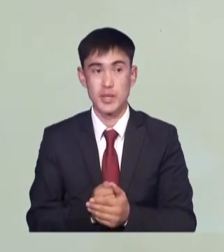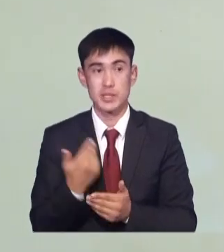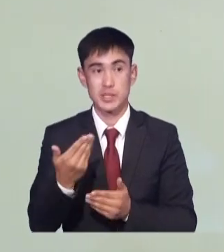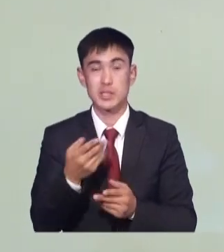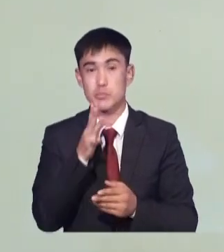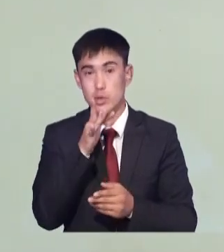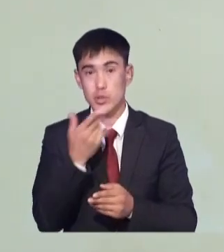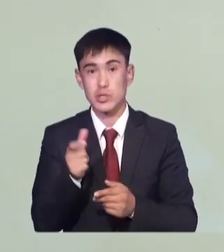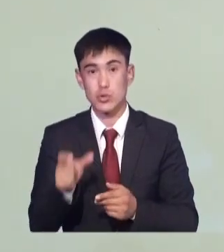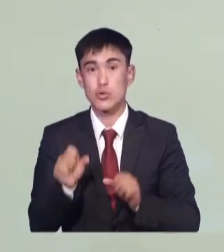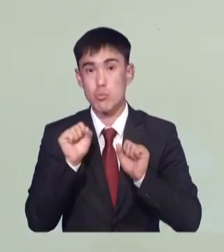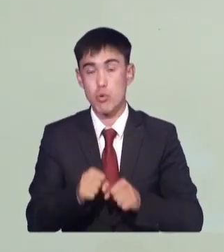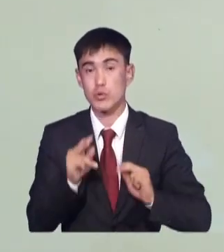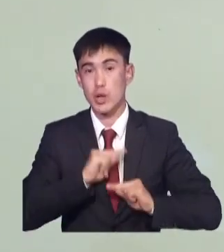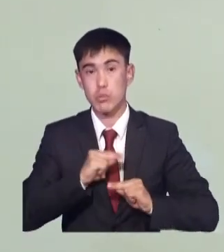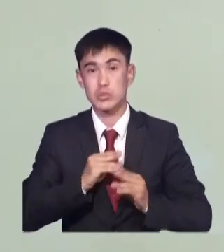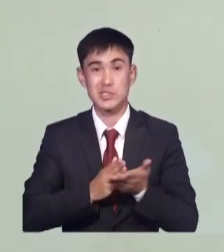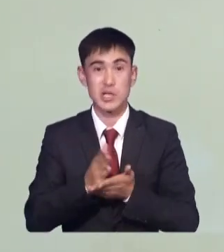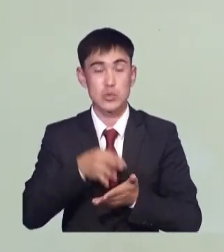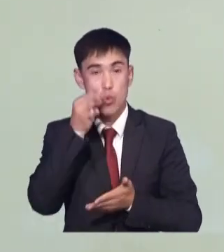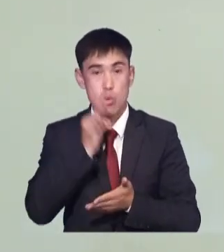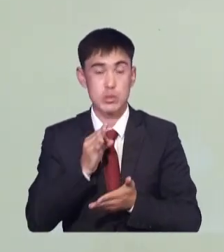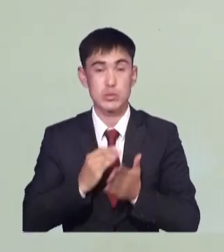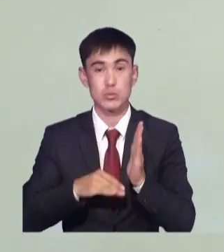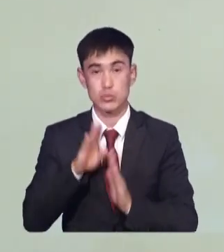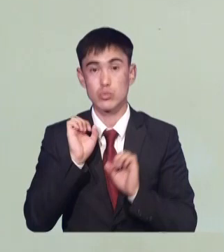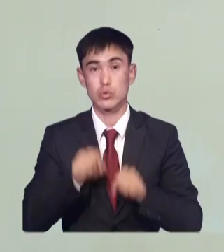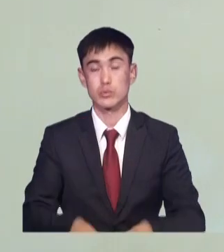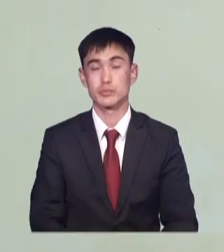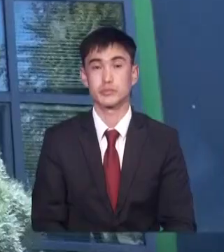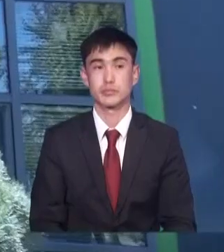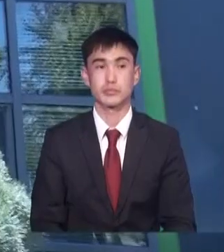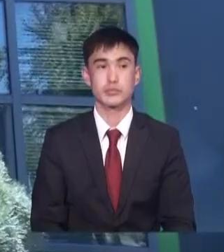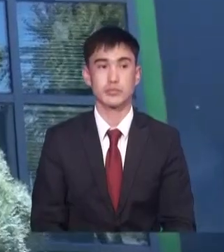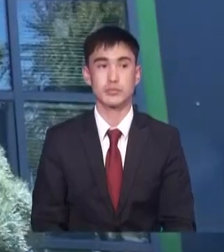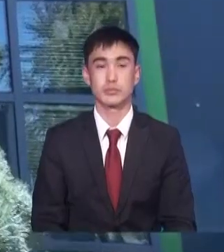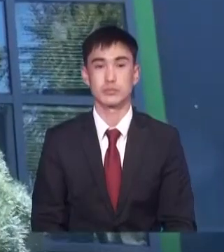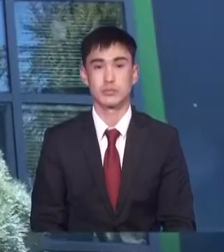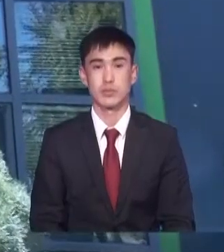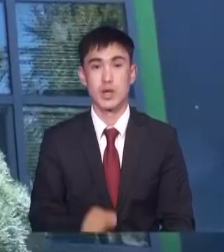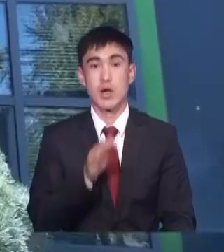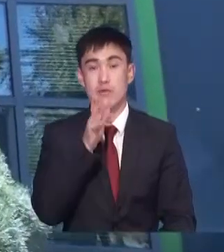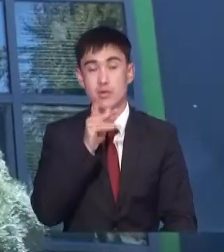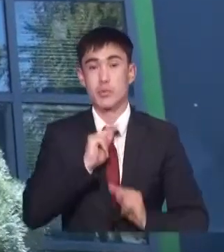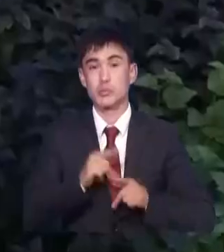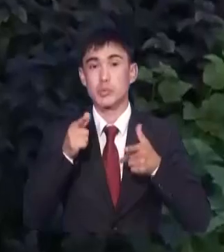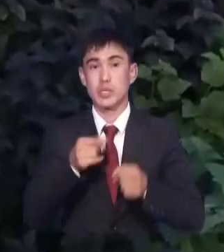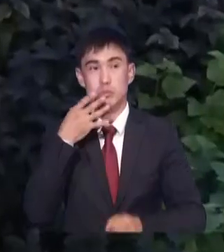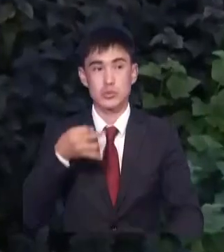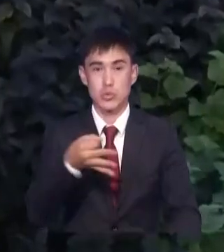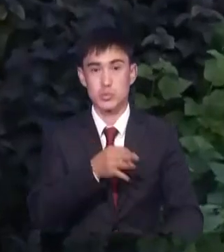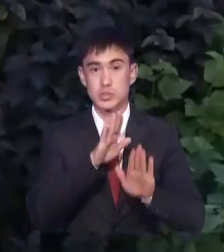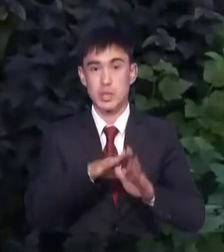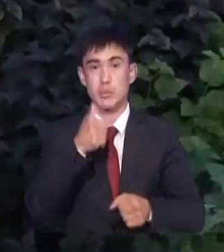этот период эти люди могут наработать стаж и обрести необходимые навыки. Во время рабочей поездки в Алматинскую область